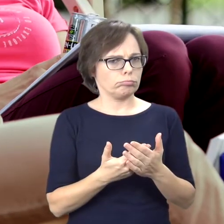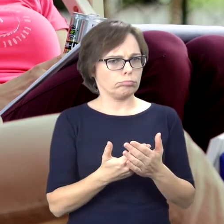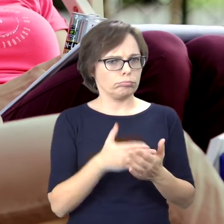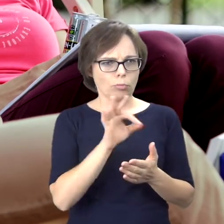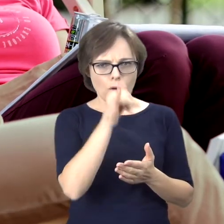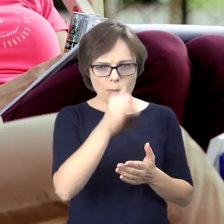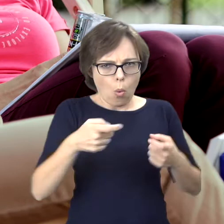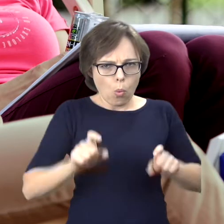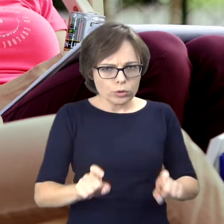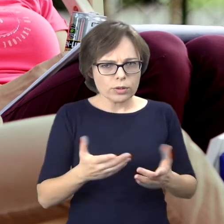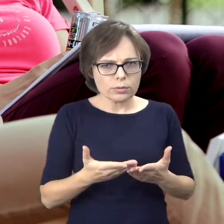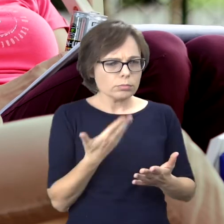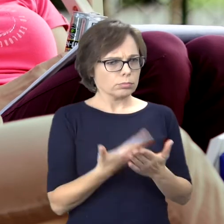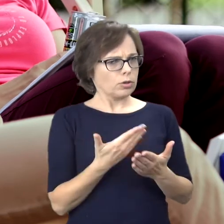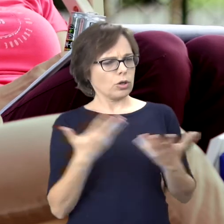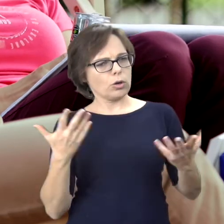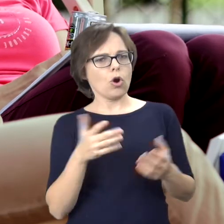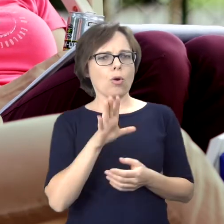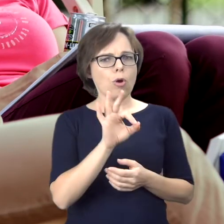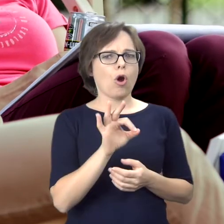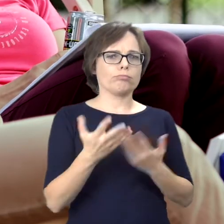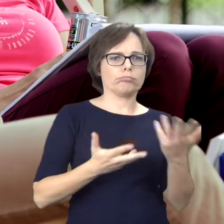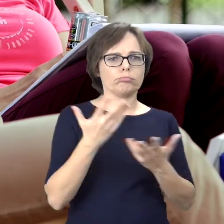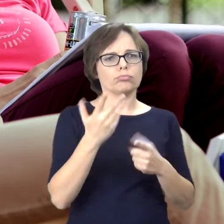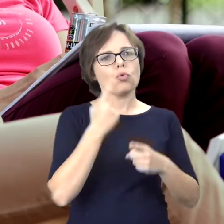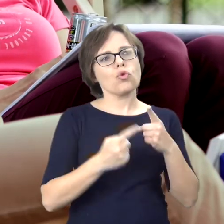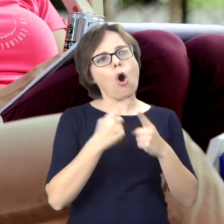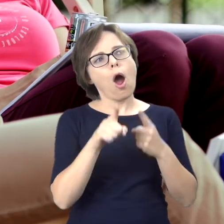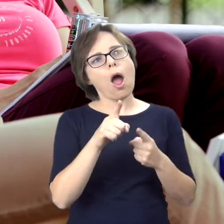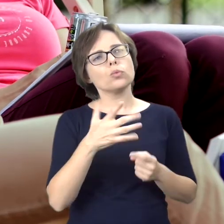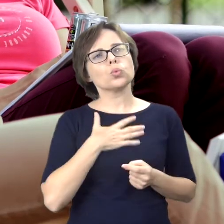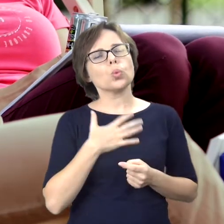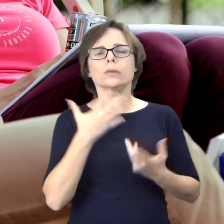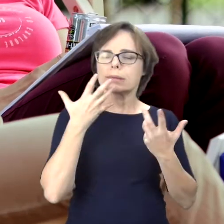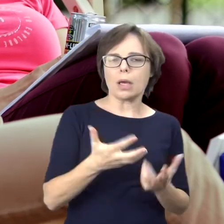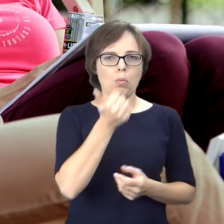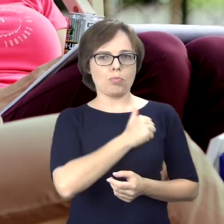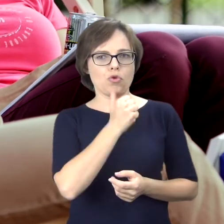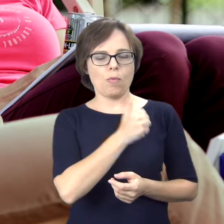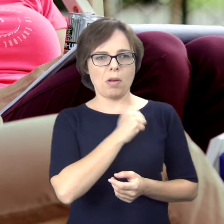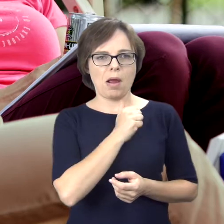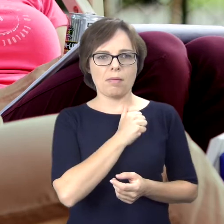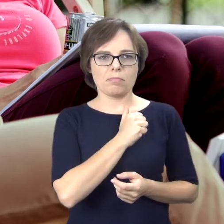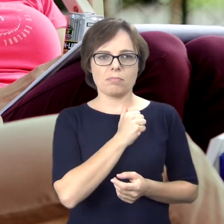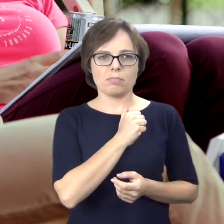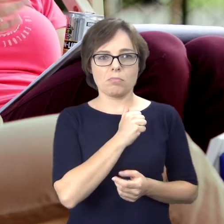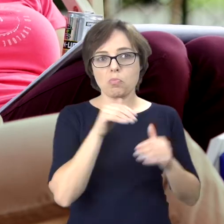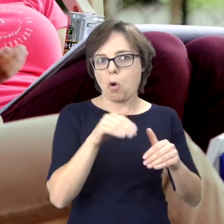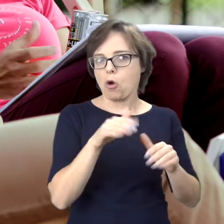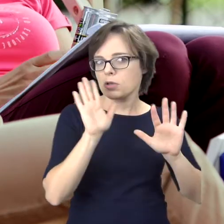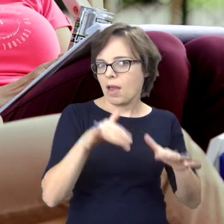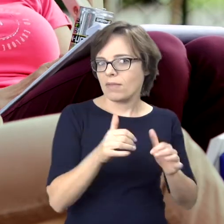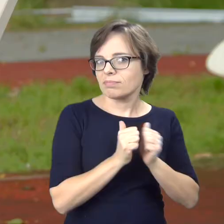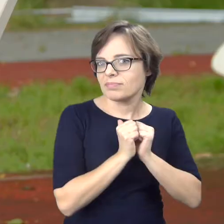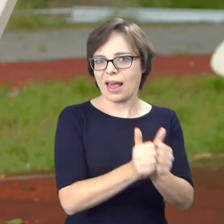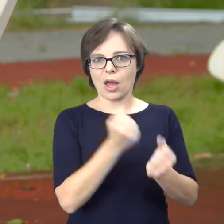wiesz, nie mogłeś wysiedzieć w miejscu, czy to był po prostu tak naprawdę trochę taki kolejny challenge, może nawet wyzwanie, żeby pokazać